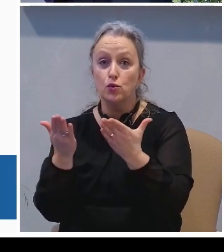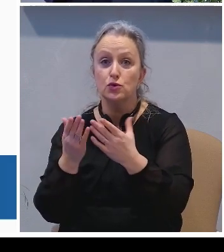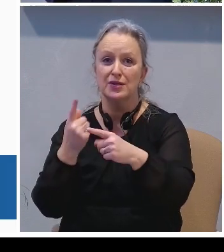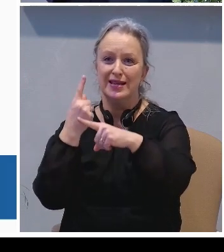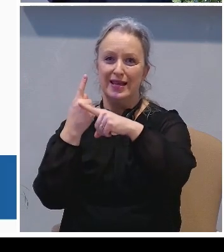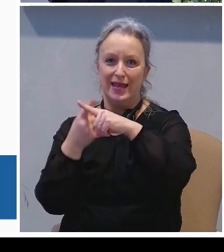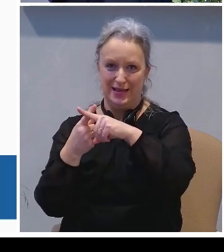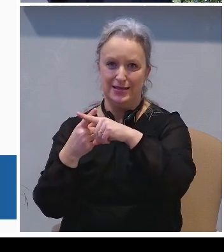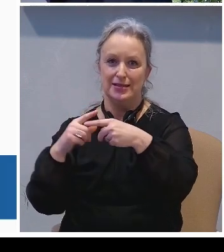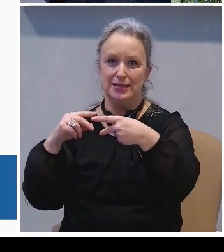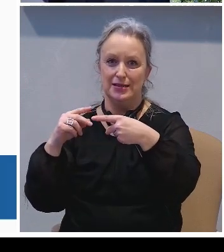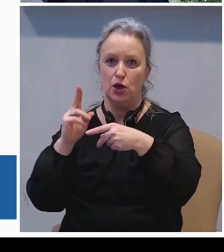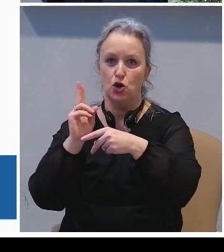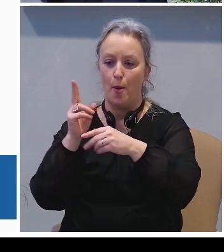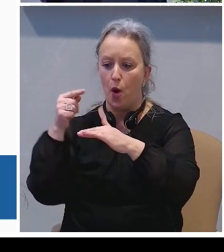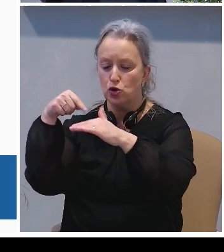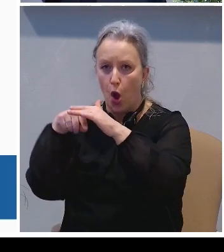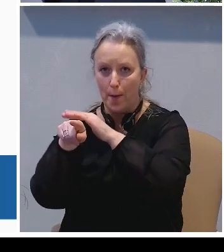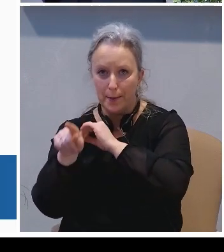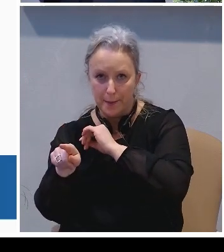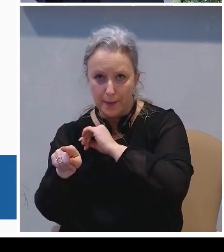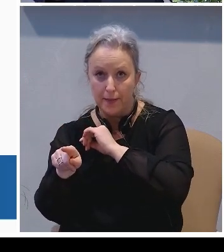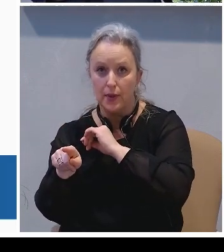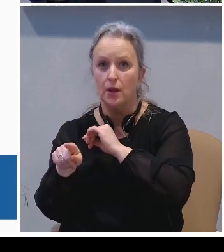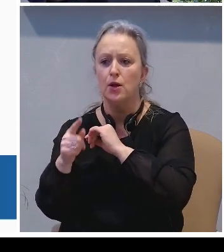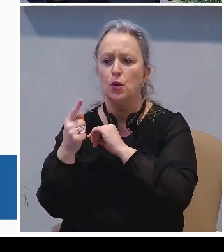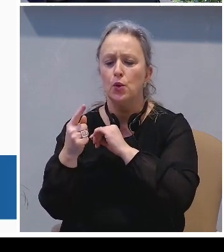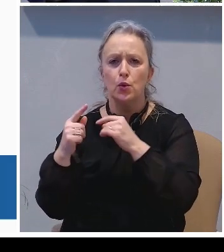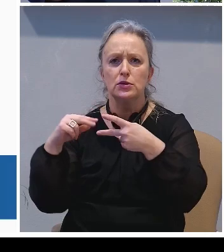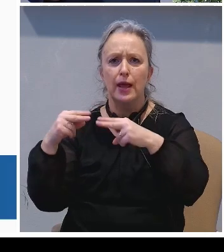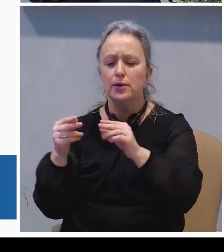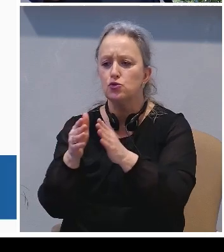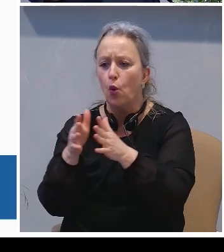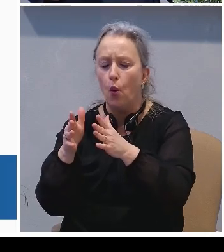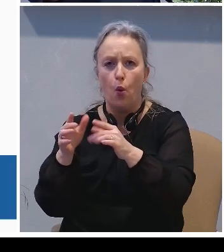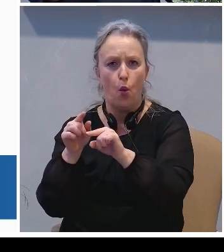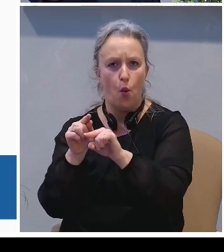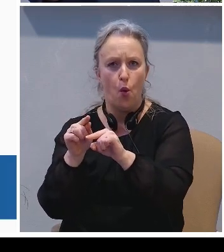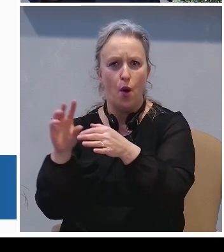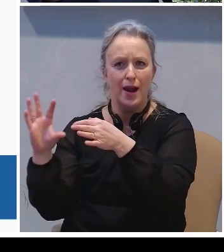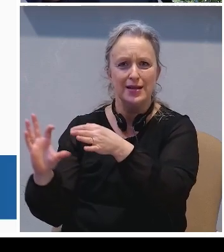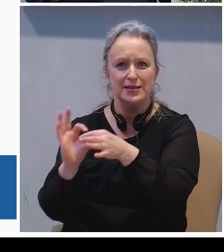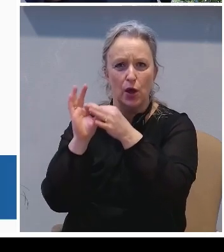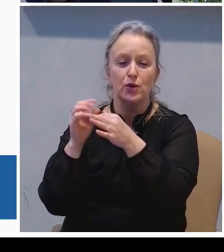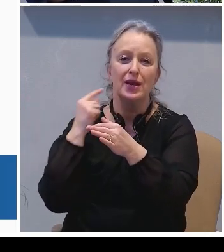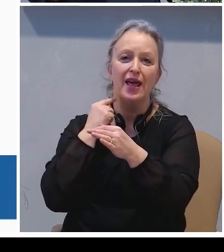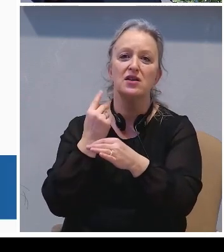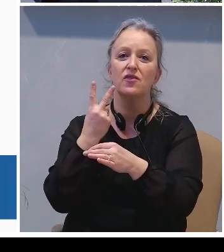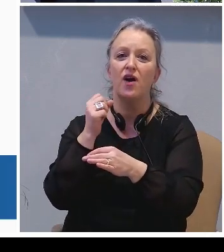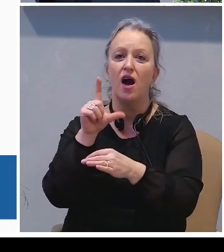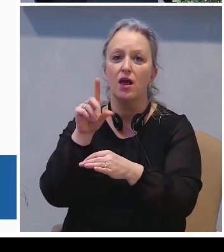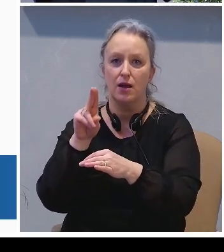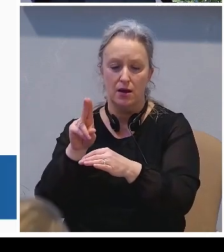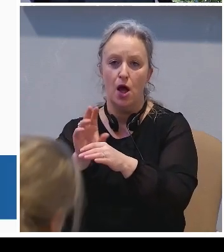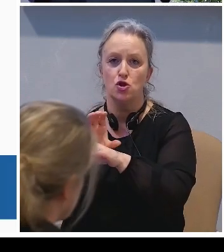sookromosoomis is located on the ja X chromosome. see on üks suurimaid geene, mis on It's seotud siis lihase one valu of the largest tootmisega ja